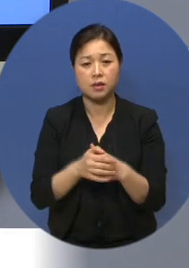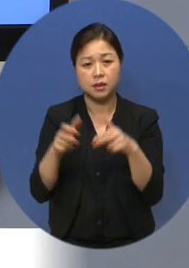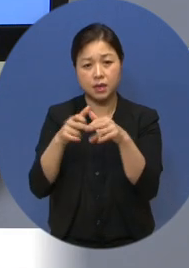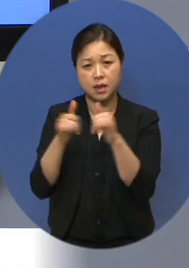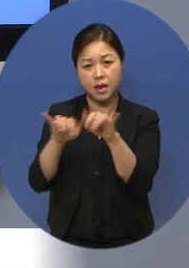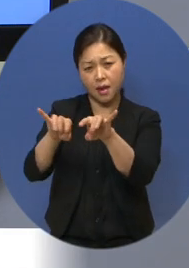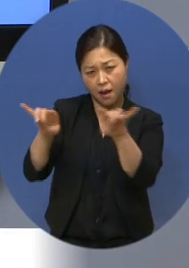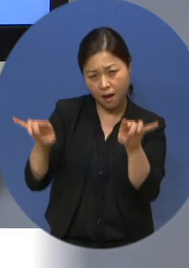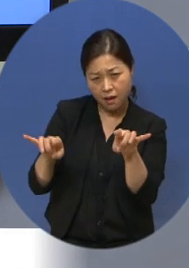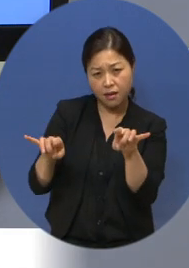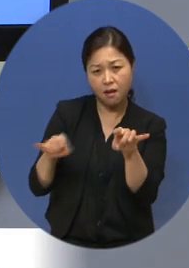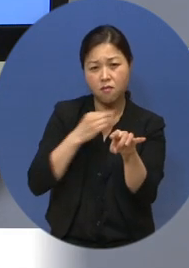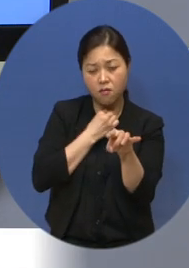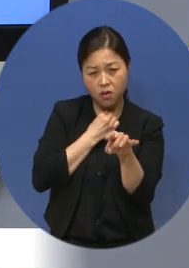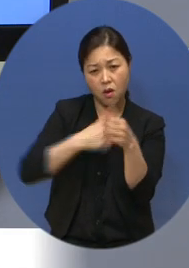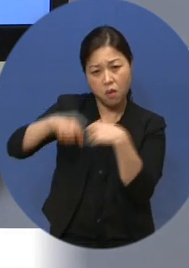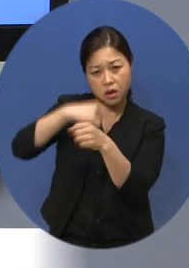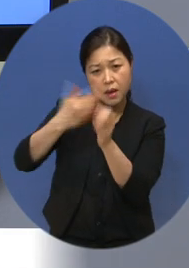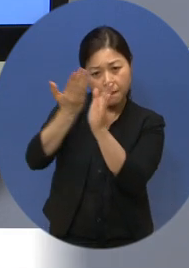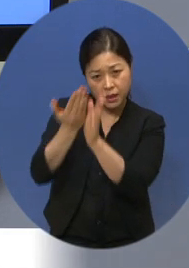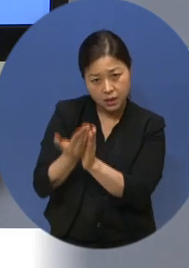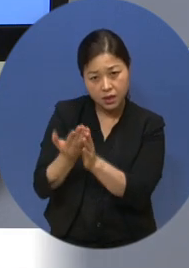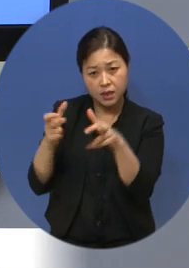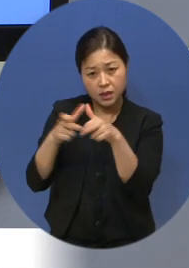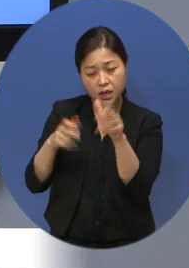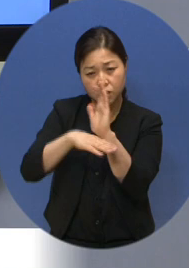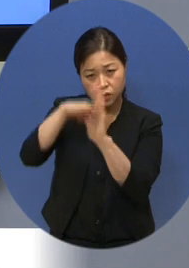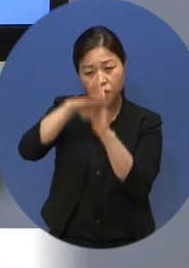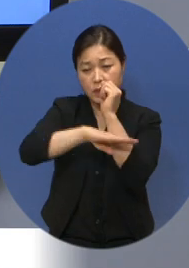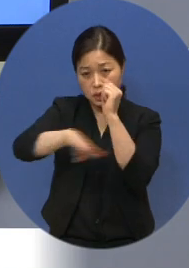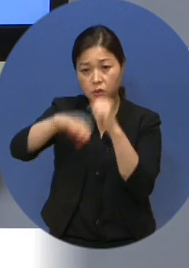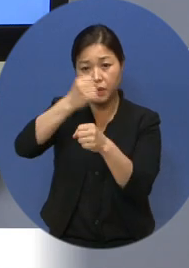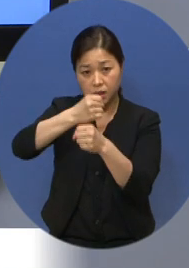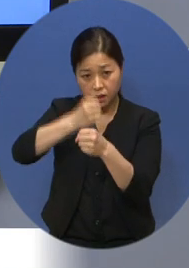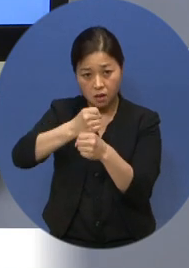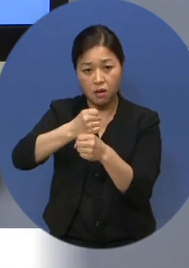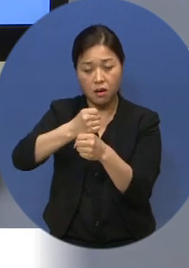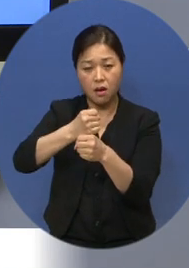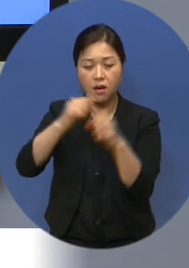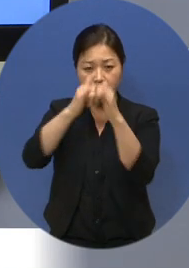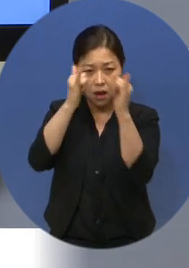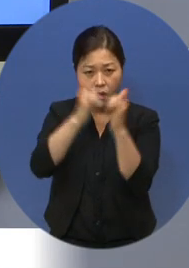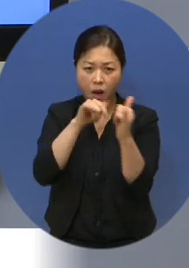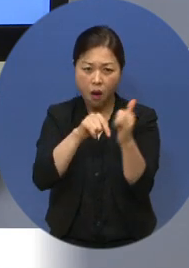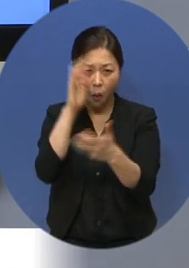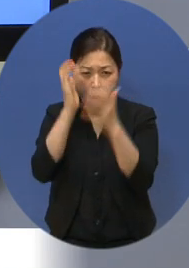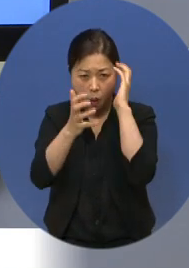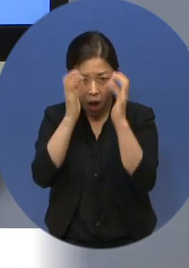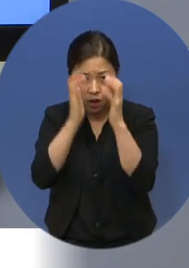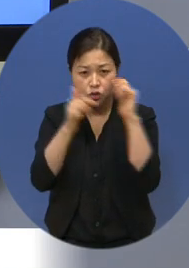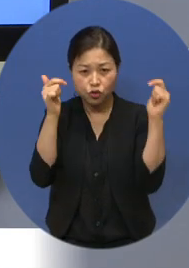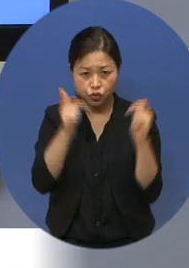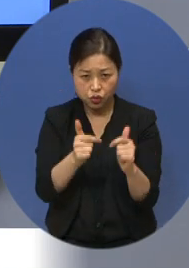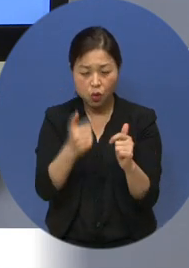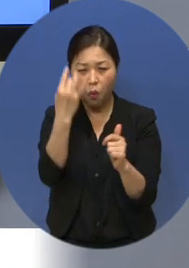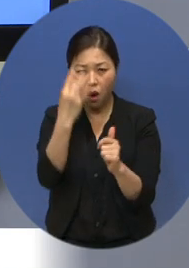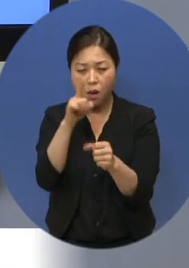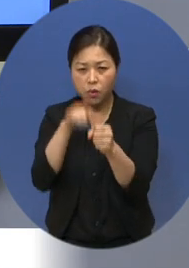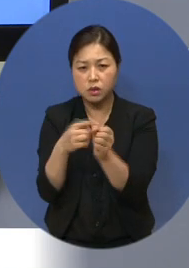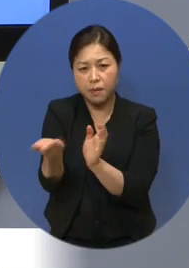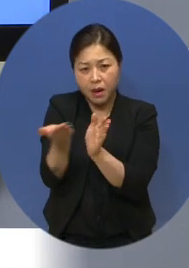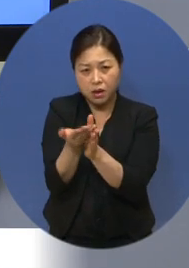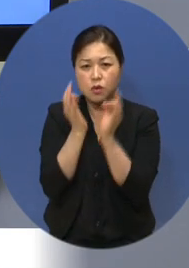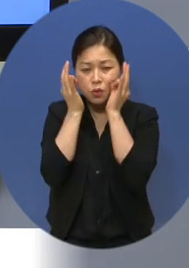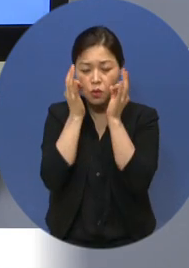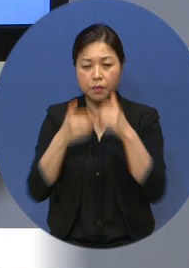욕구와 환경을 고려한 장애인등록 기준을 만들어 사회적 혼란을 줄이고 본래의 취지를 위해